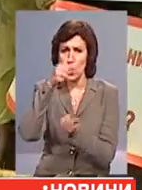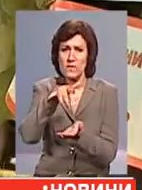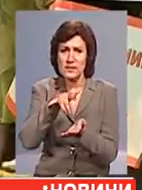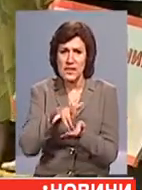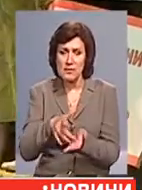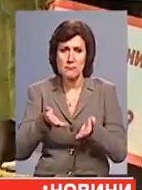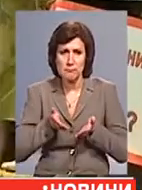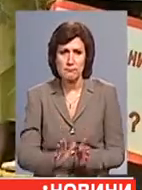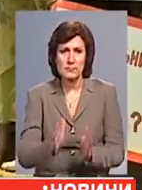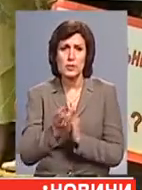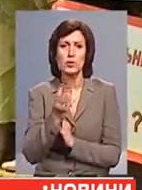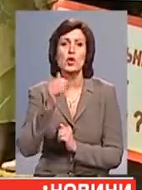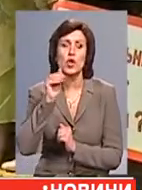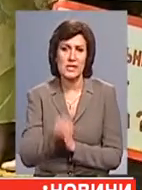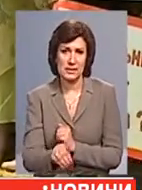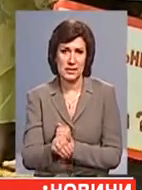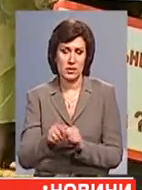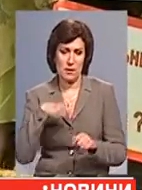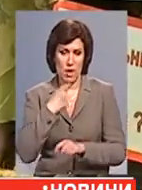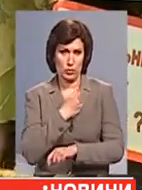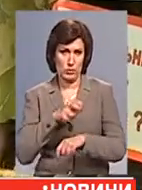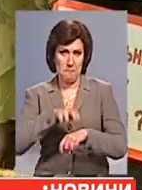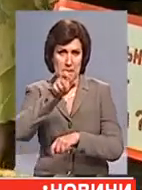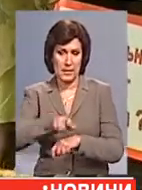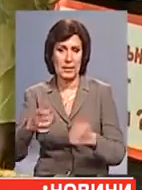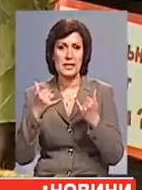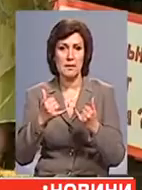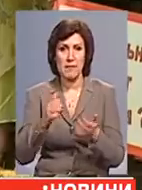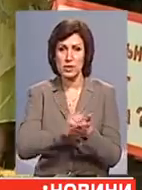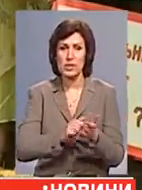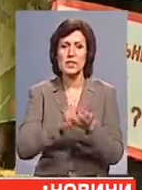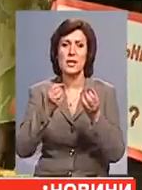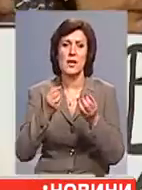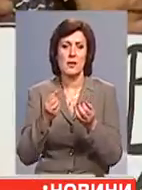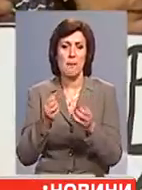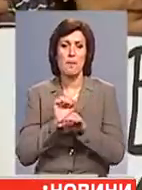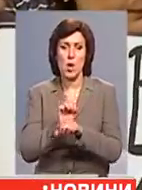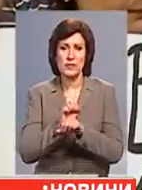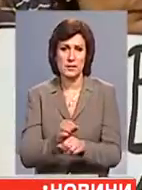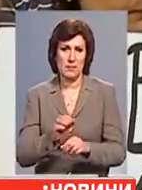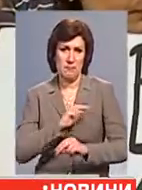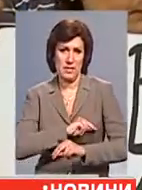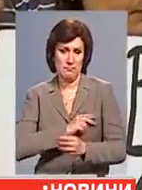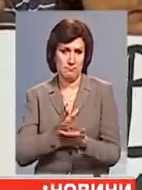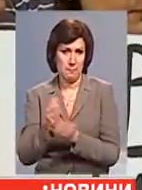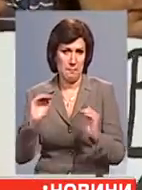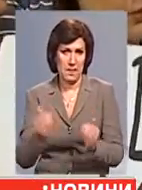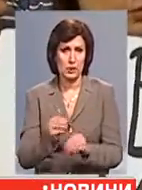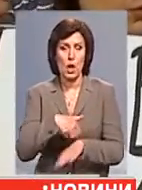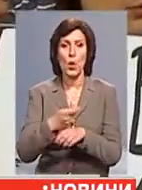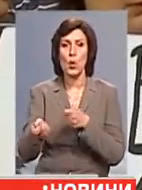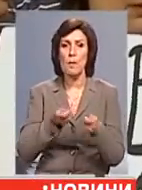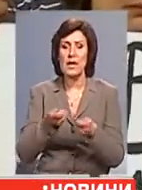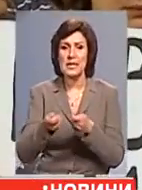приймали близько 4 тисяч пологів, кажуть медики. Тепер через прості працівникам платять менше. Губернатор області